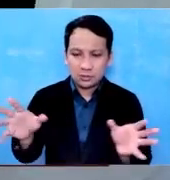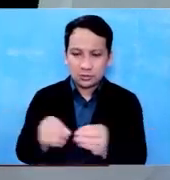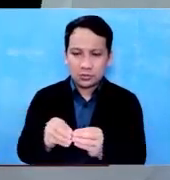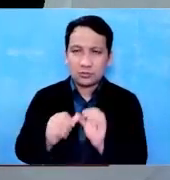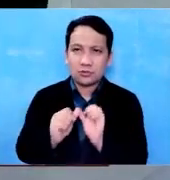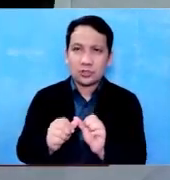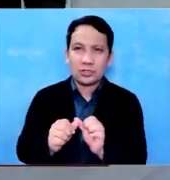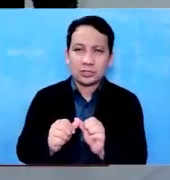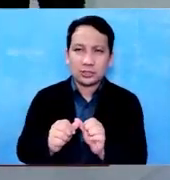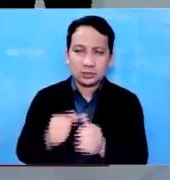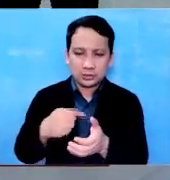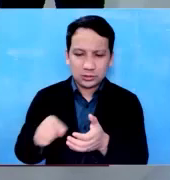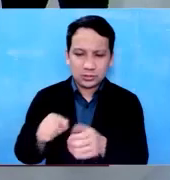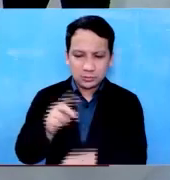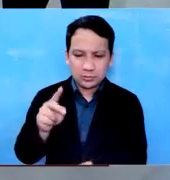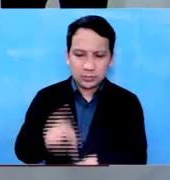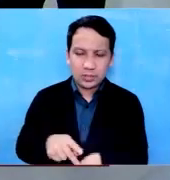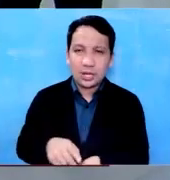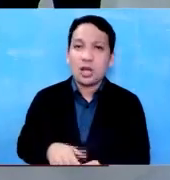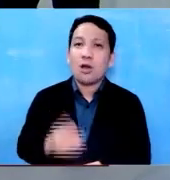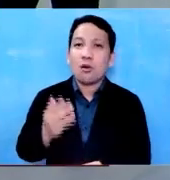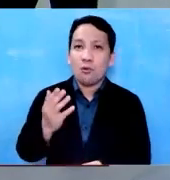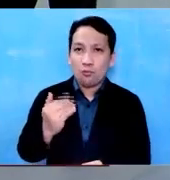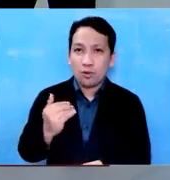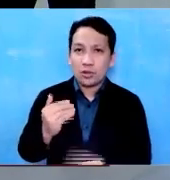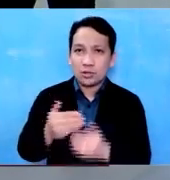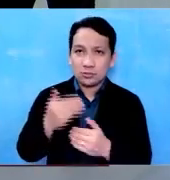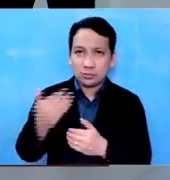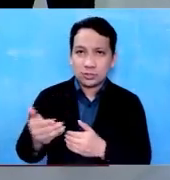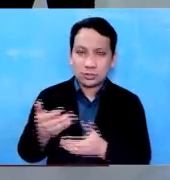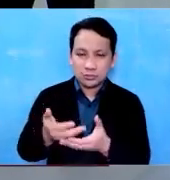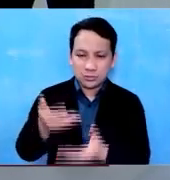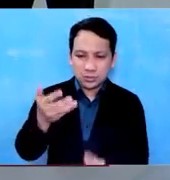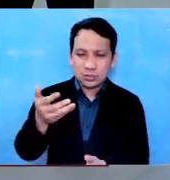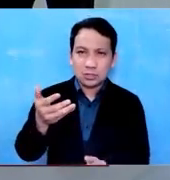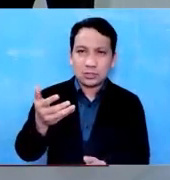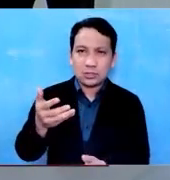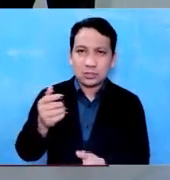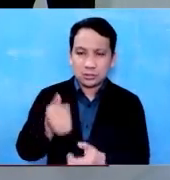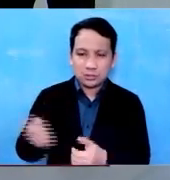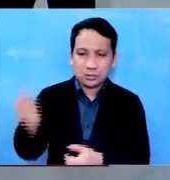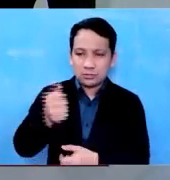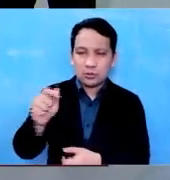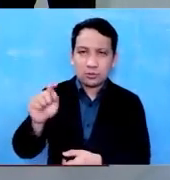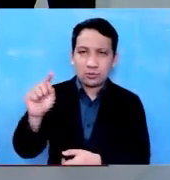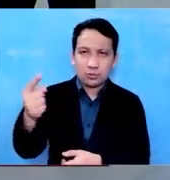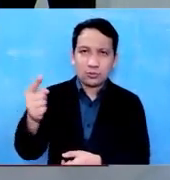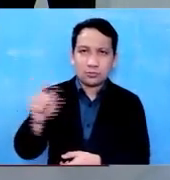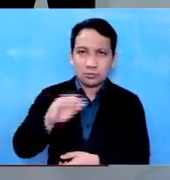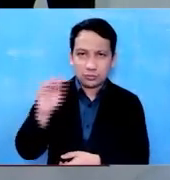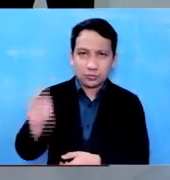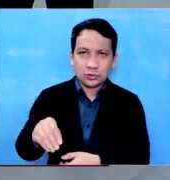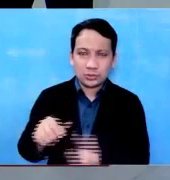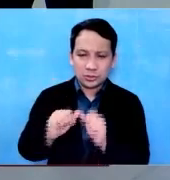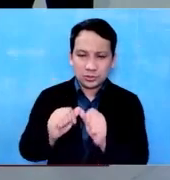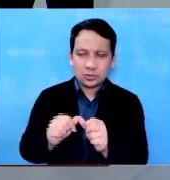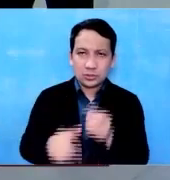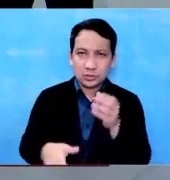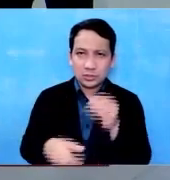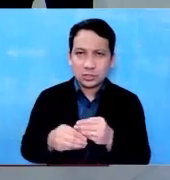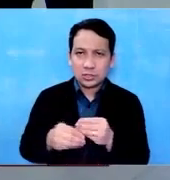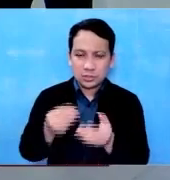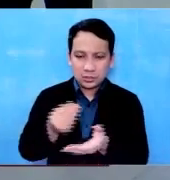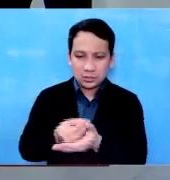kinikita sa bansa. Kumbaga, mas malaki pa ang kinikita ng top 1% ng mga Pilipino kaysa sa pinagsama-samang kinikita